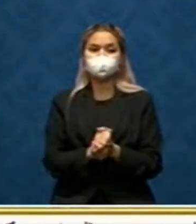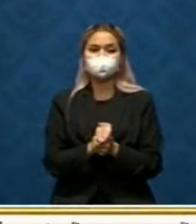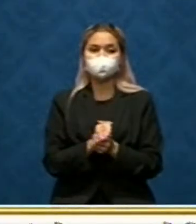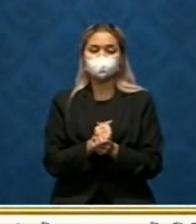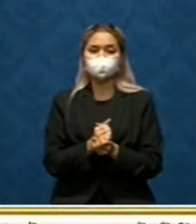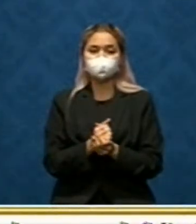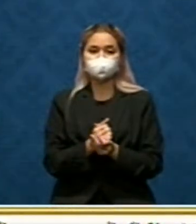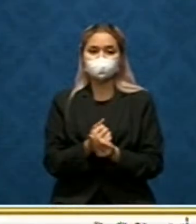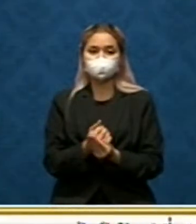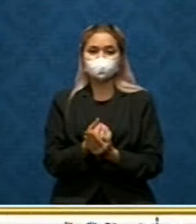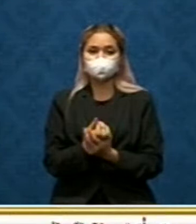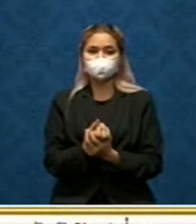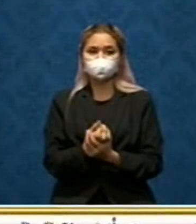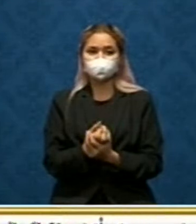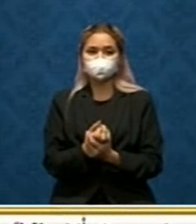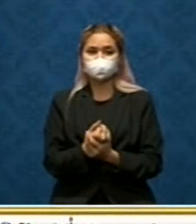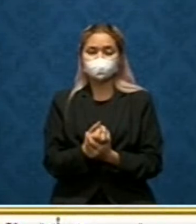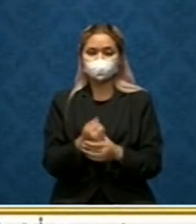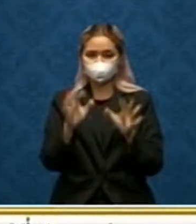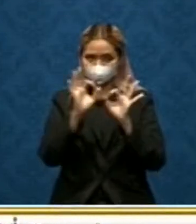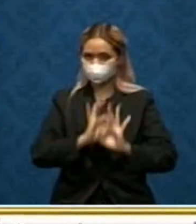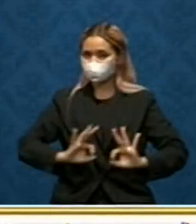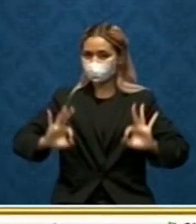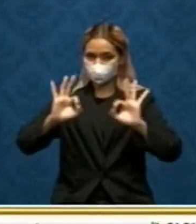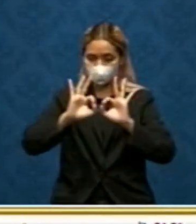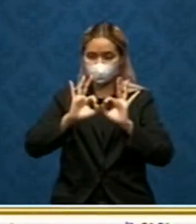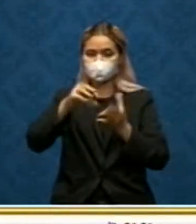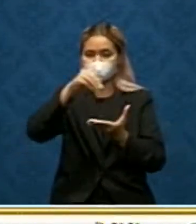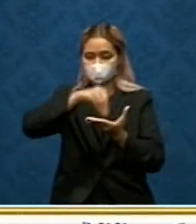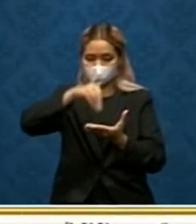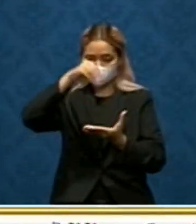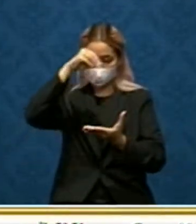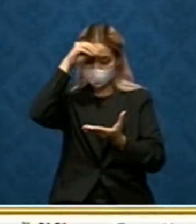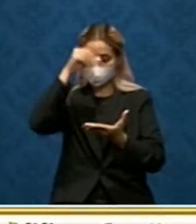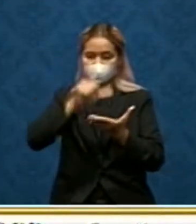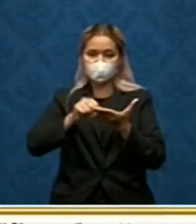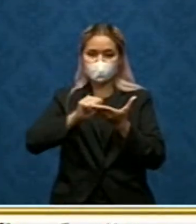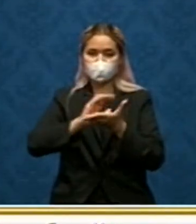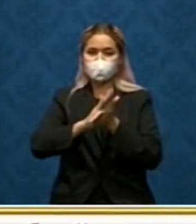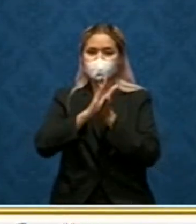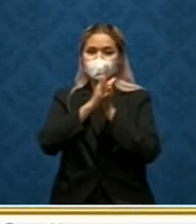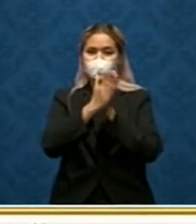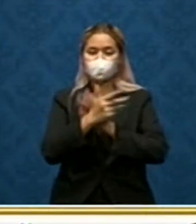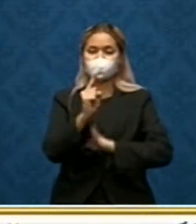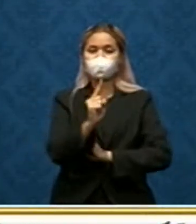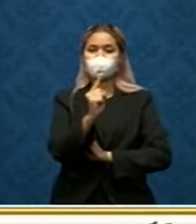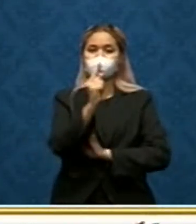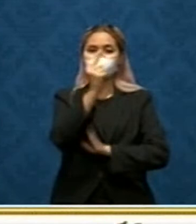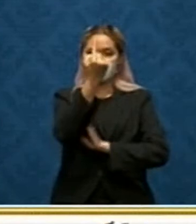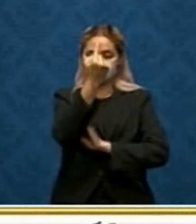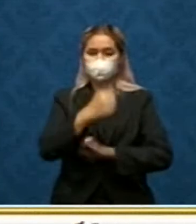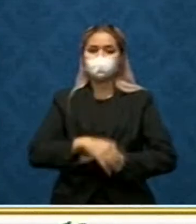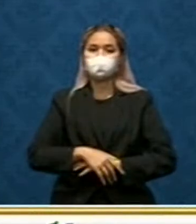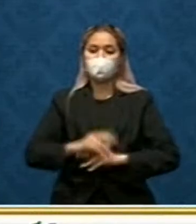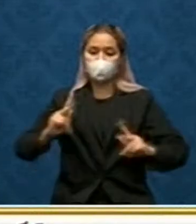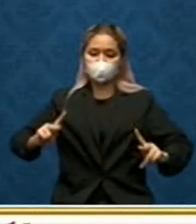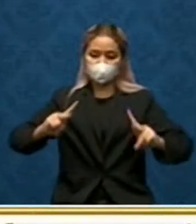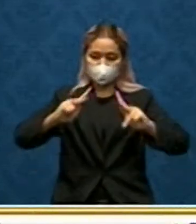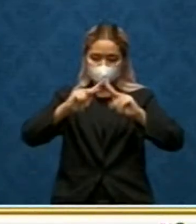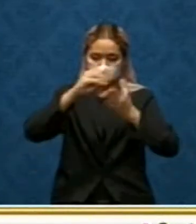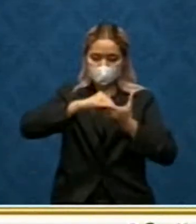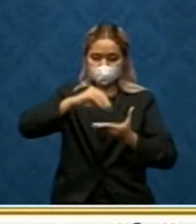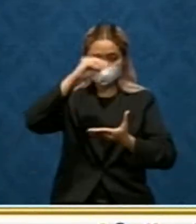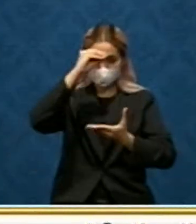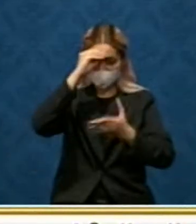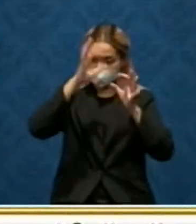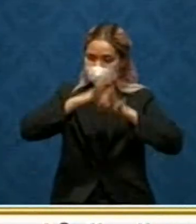ปฏิรูปการศึษาดิอัพเดตกระสวงนี้ เลิกไปตามจับเด็กเลิกไป